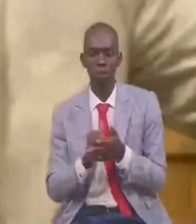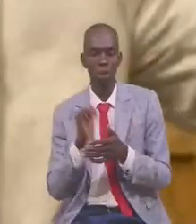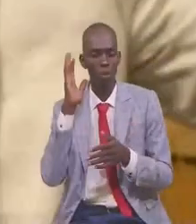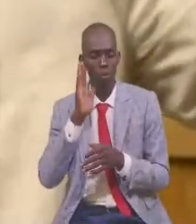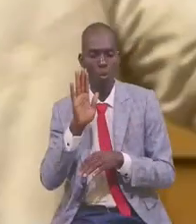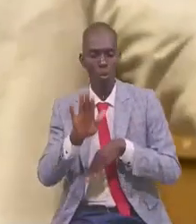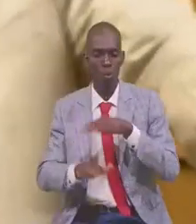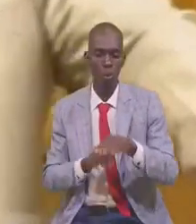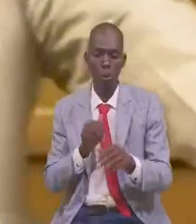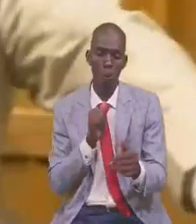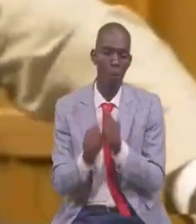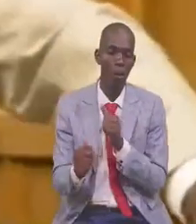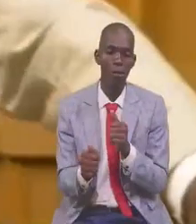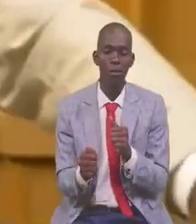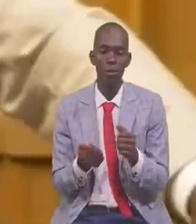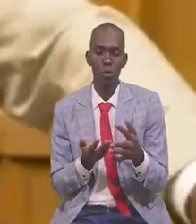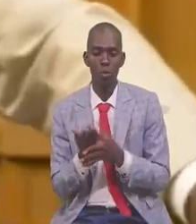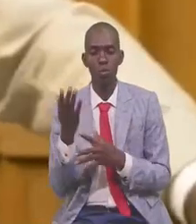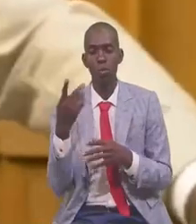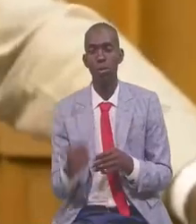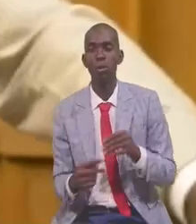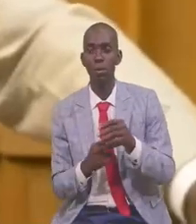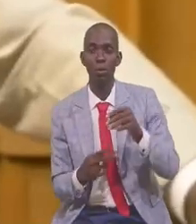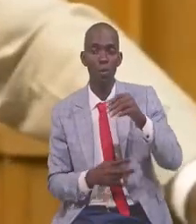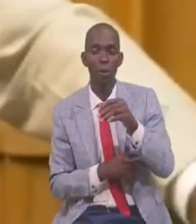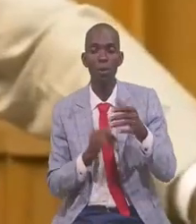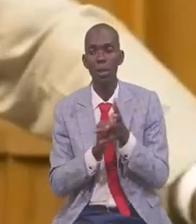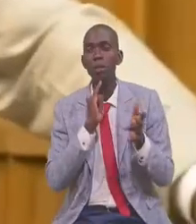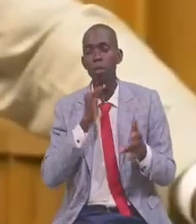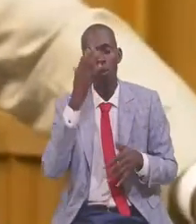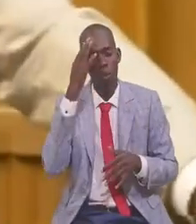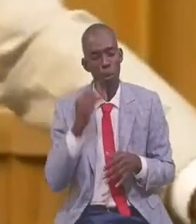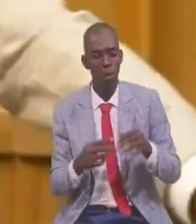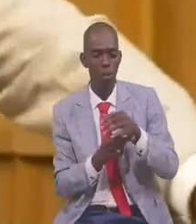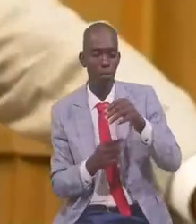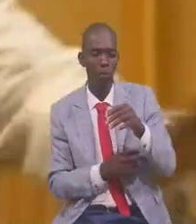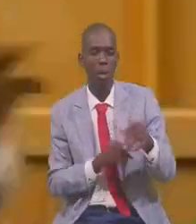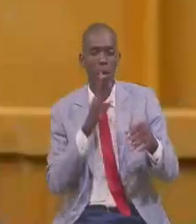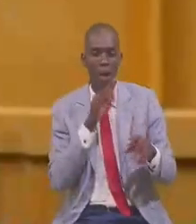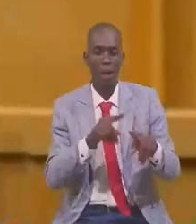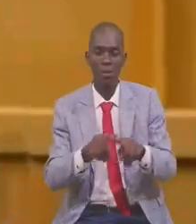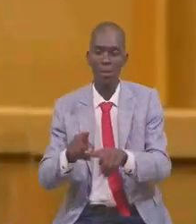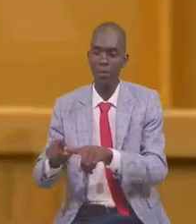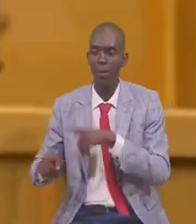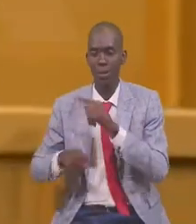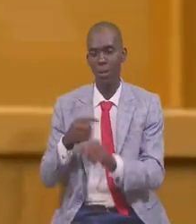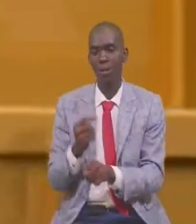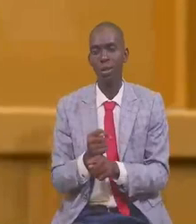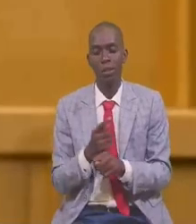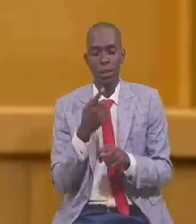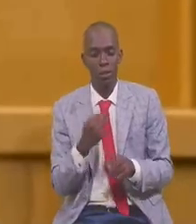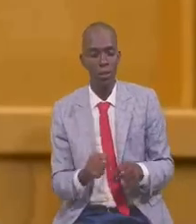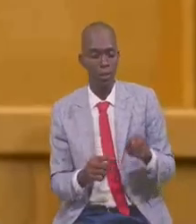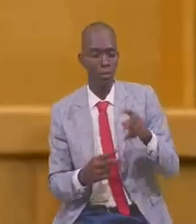sont différents. Les ponts sur ce ruisseau est différent du pont qui est sur cette rive, sur